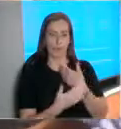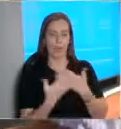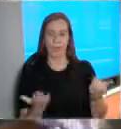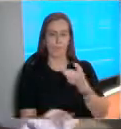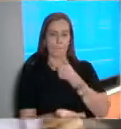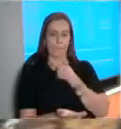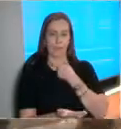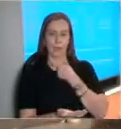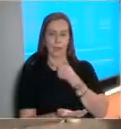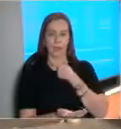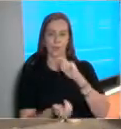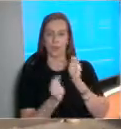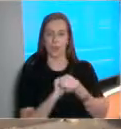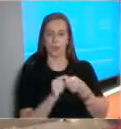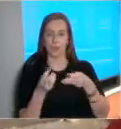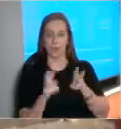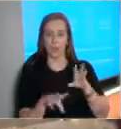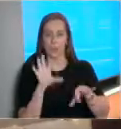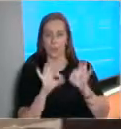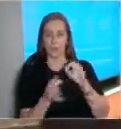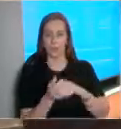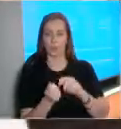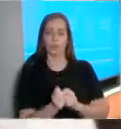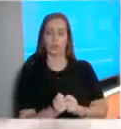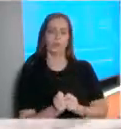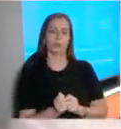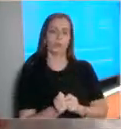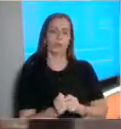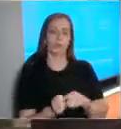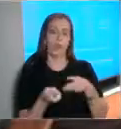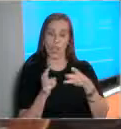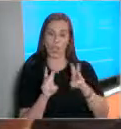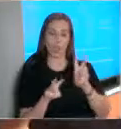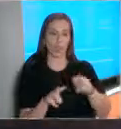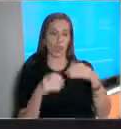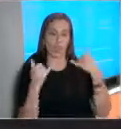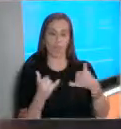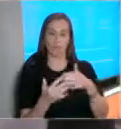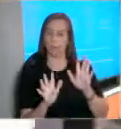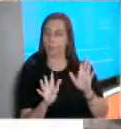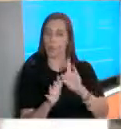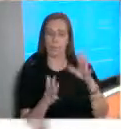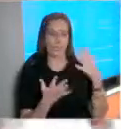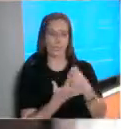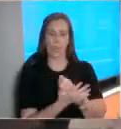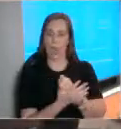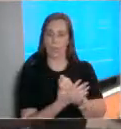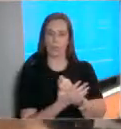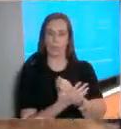מנוס משינוי שיטת הממשל, משינוי שיטת הבחירות. השיטה הקיימת פשטה את הרגל.